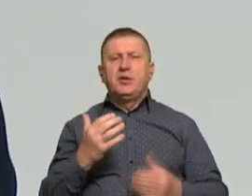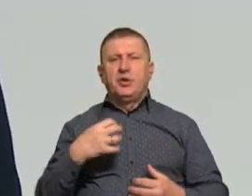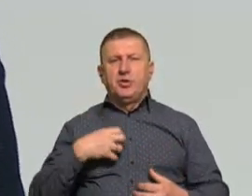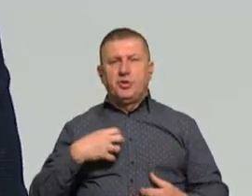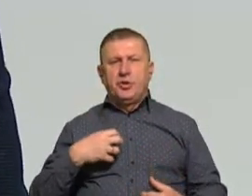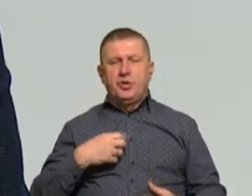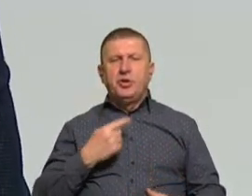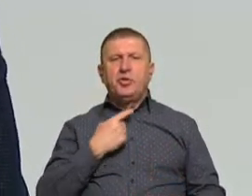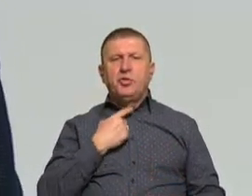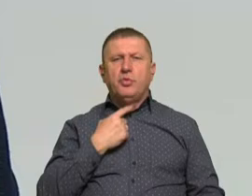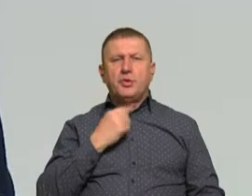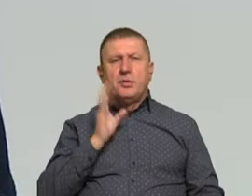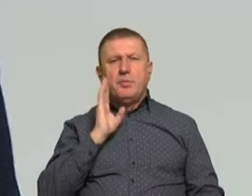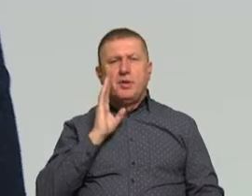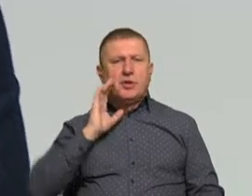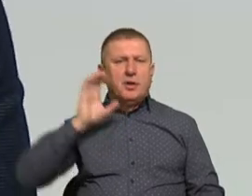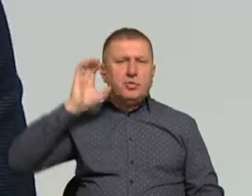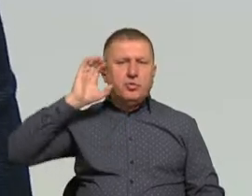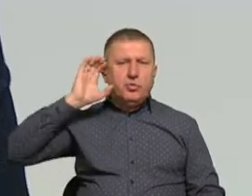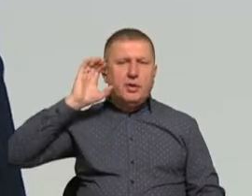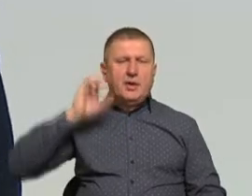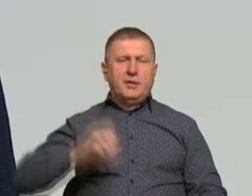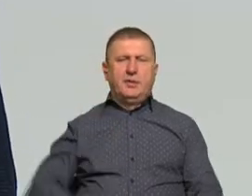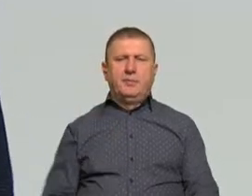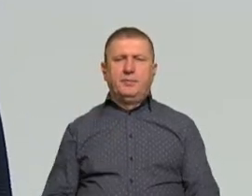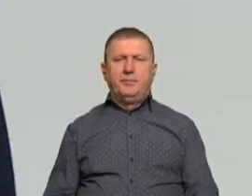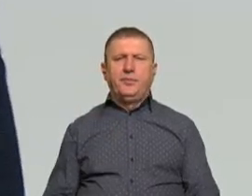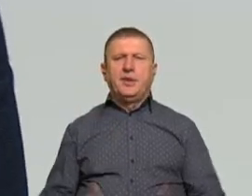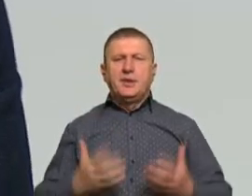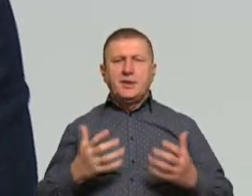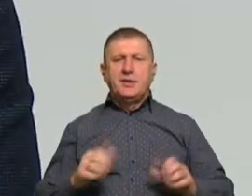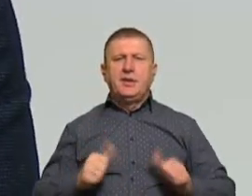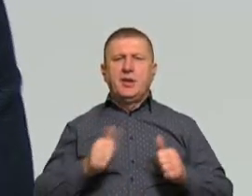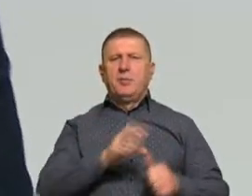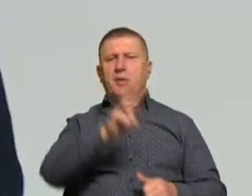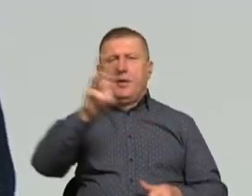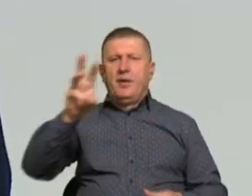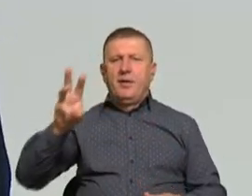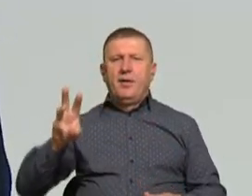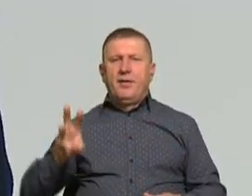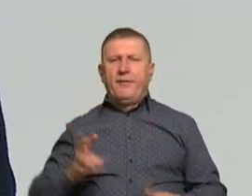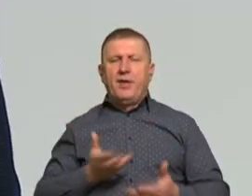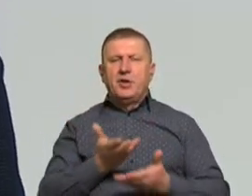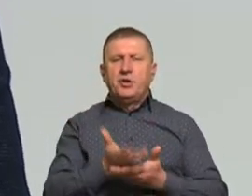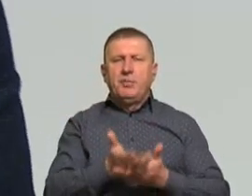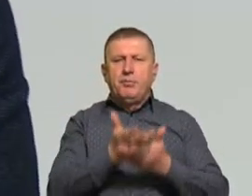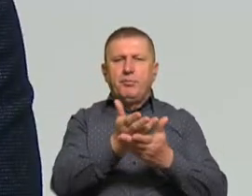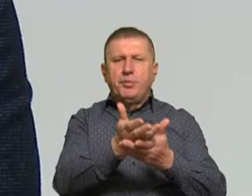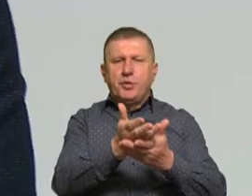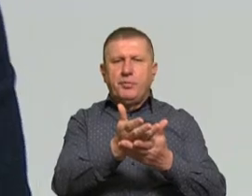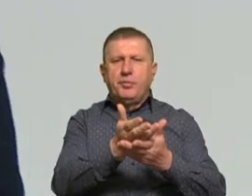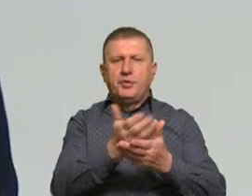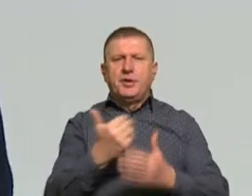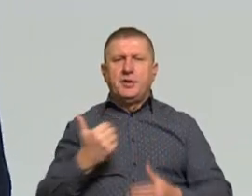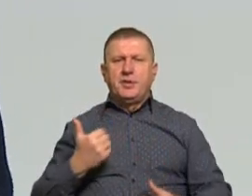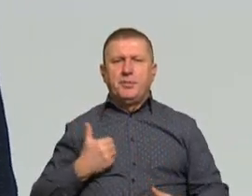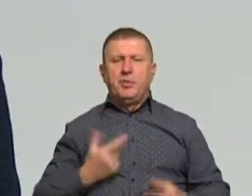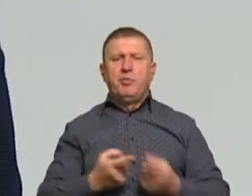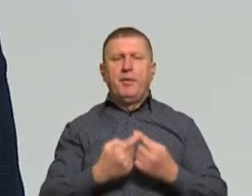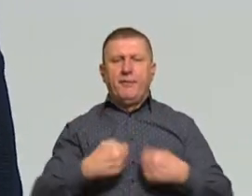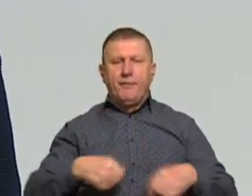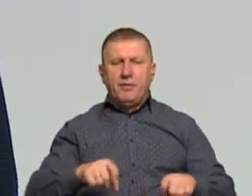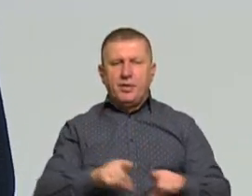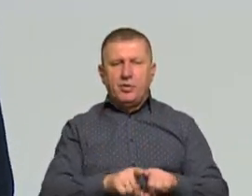głos mieszkańców jest słuchany i wysłuchiwany, jeśli chcecie, aby wasze propozycje, wasze postulaty były